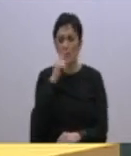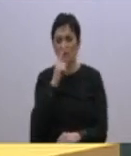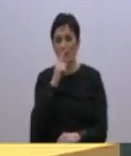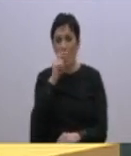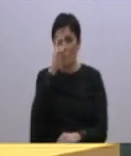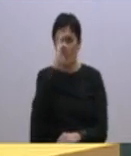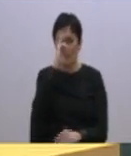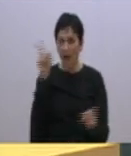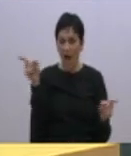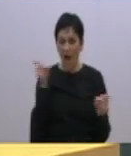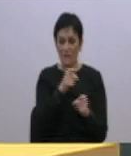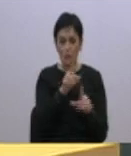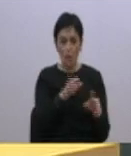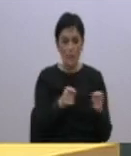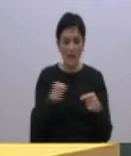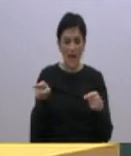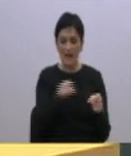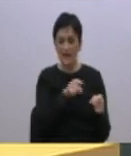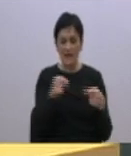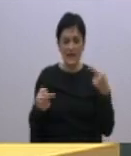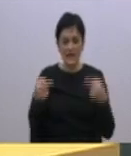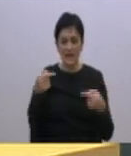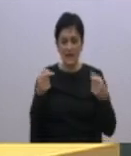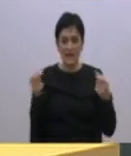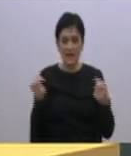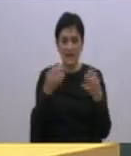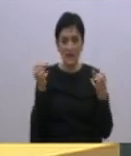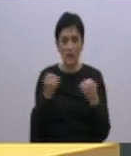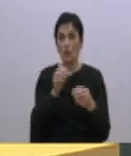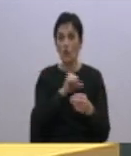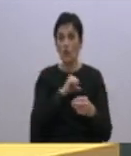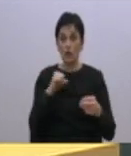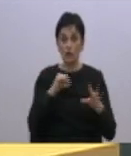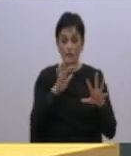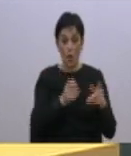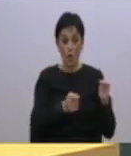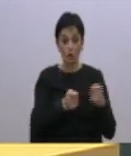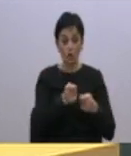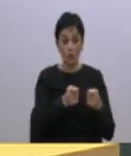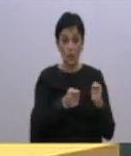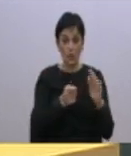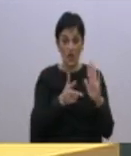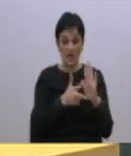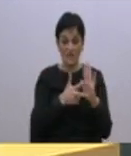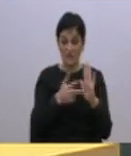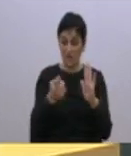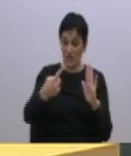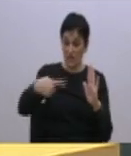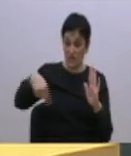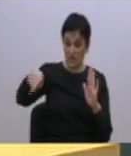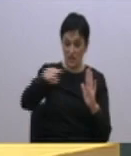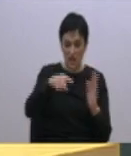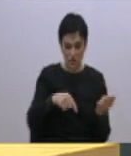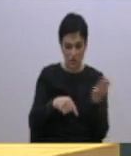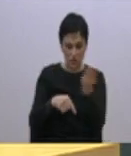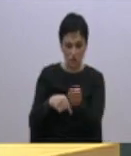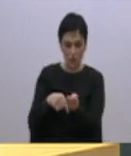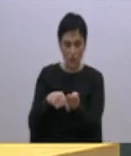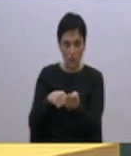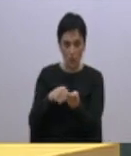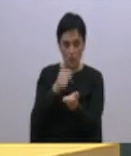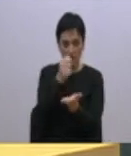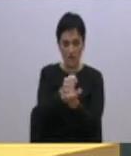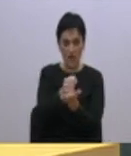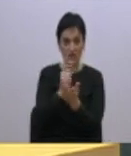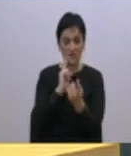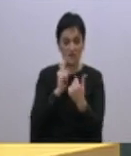კინკლაობაში, ეს ის შემთხვევაა, როდესაც პრეზიდენტმა თვითონ შემოგთავაზა ამ რვიდან ყველა დასანიშნად